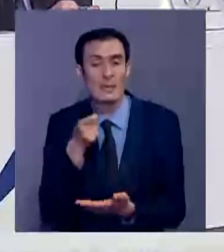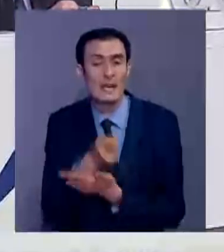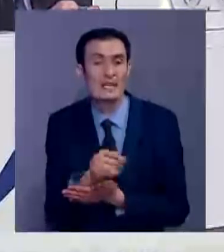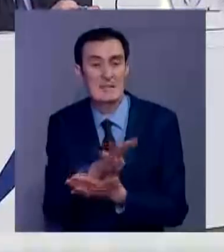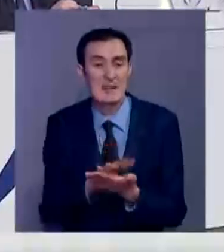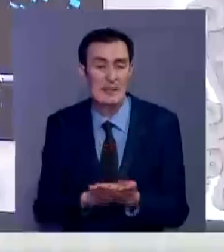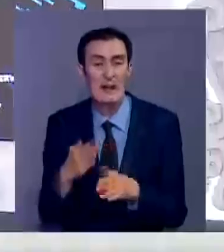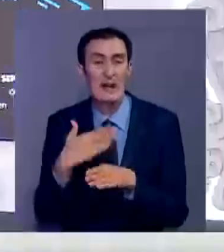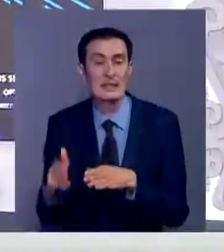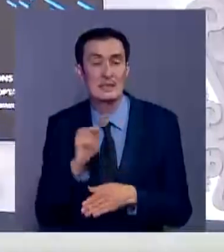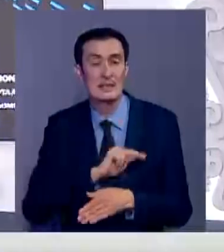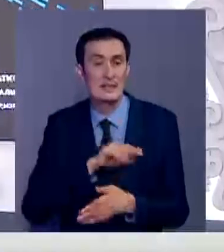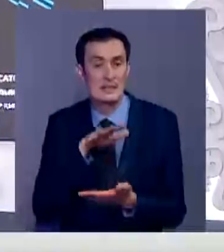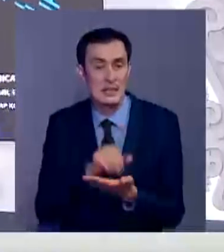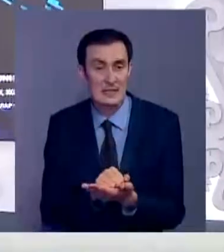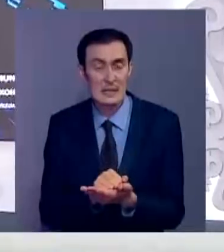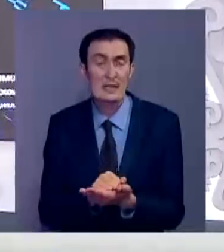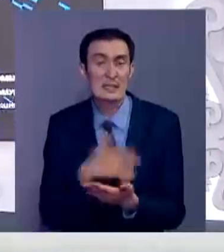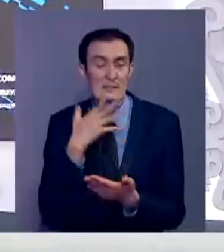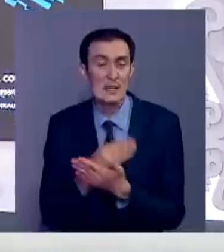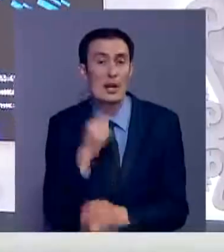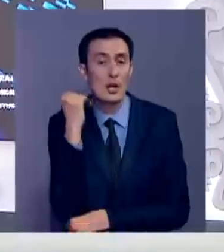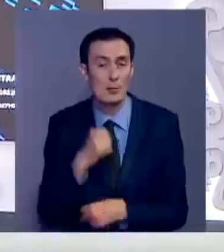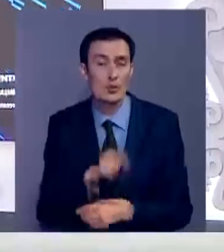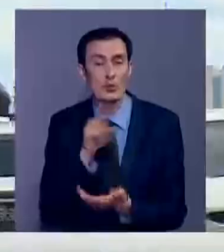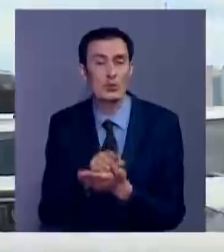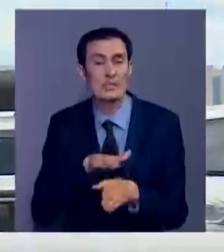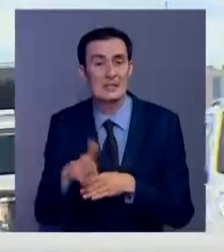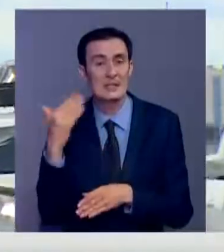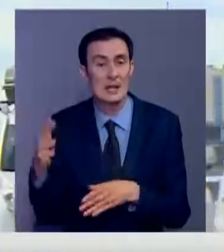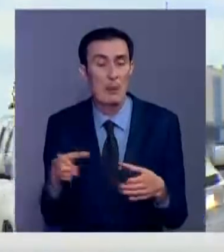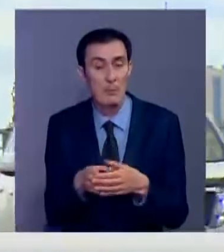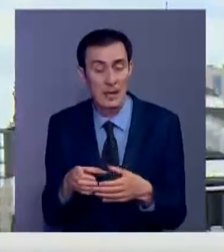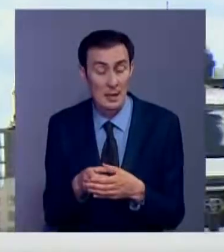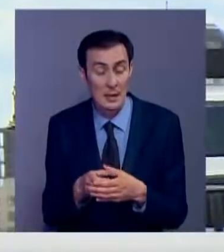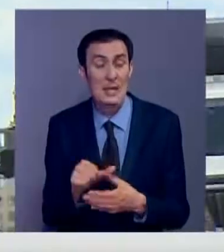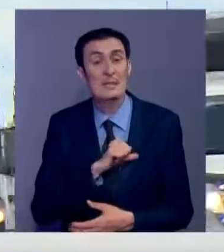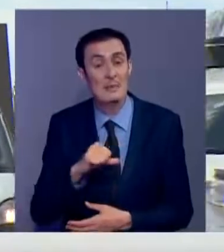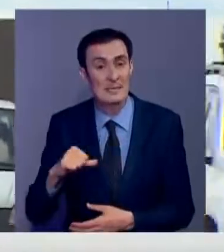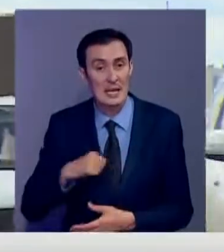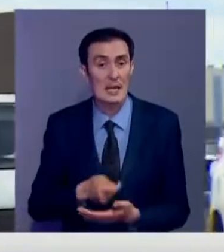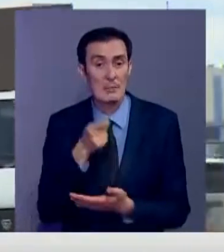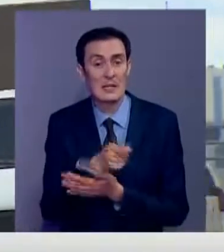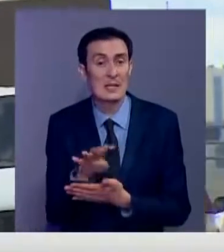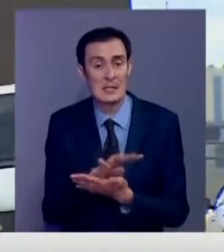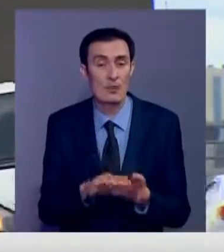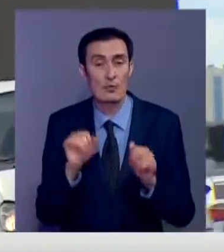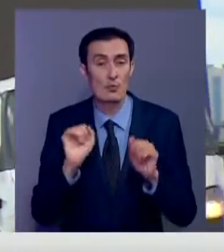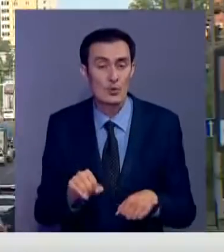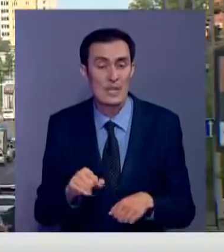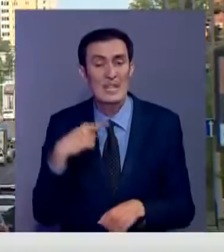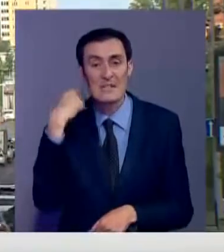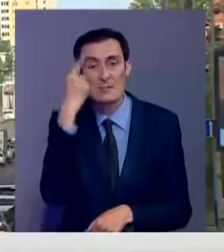заявление в отдел занятости. За своих сотрудников это должен сделать работодатель. Самостоятельно могут обратиться